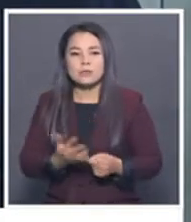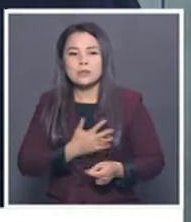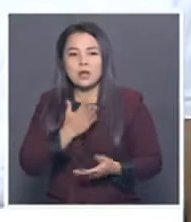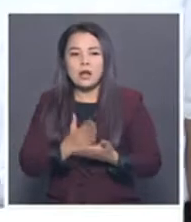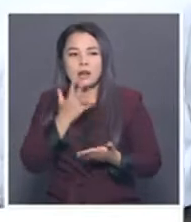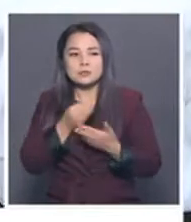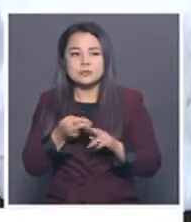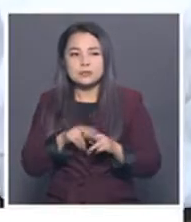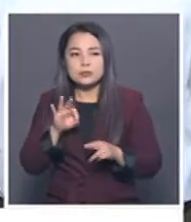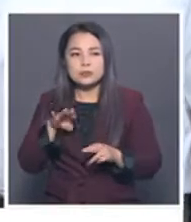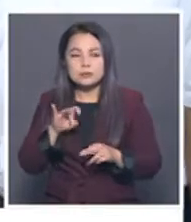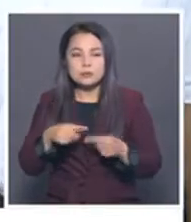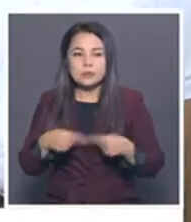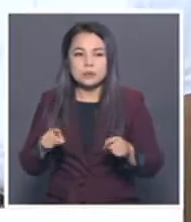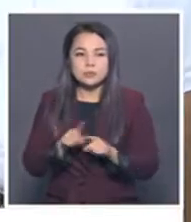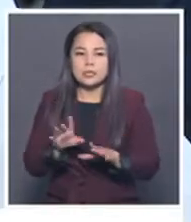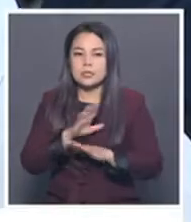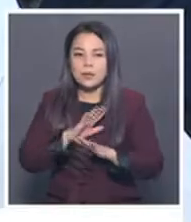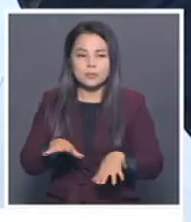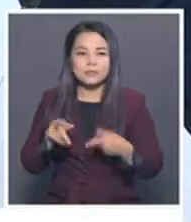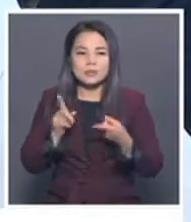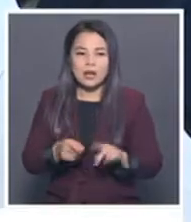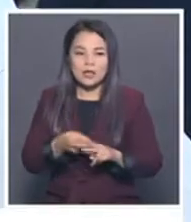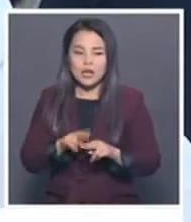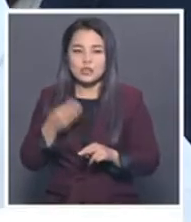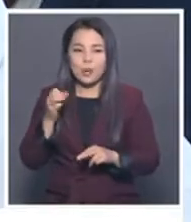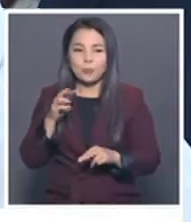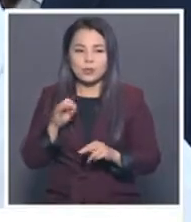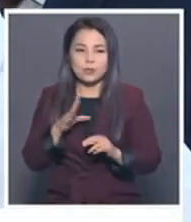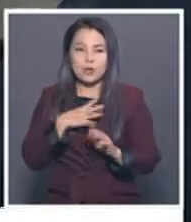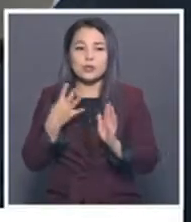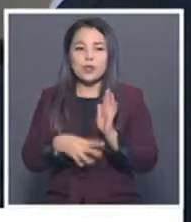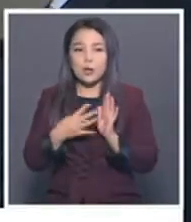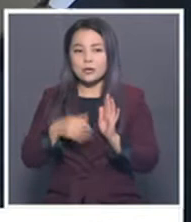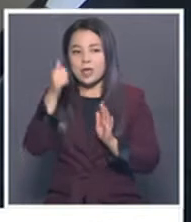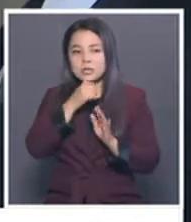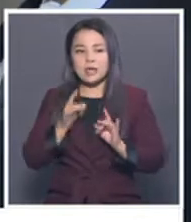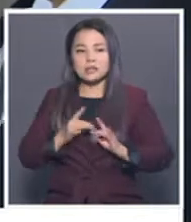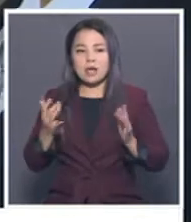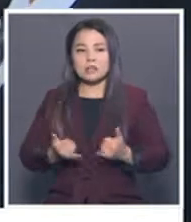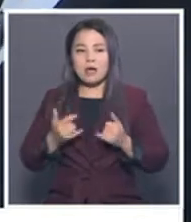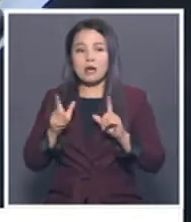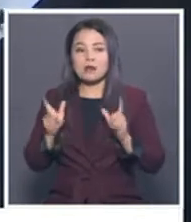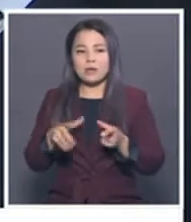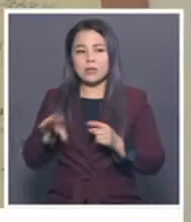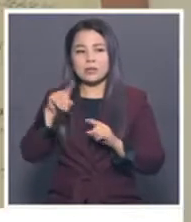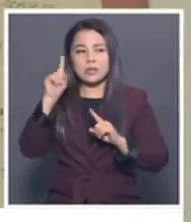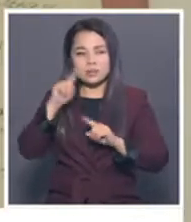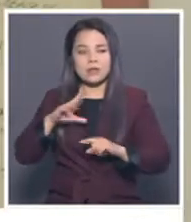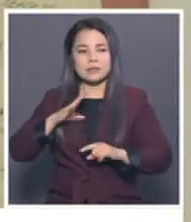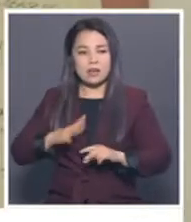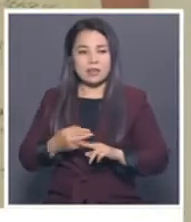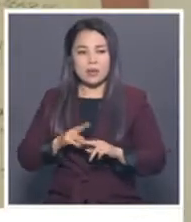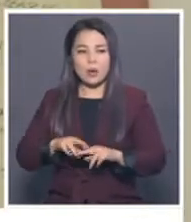осындай той отырардан басқа жерде болмаған. Рас, Шәмшінің 90 жылдығын ұлан асыр той қылуға болар еді. Карантин десе де, облыс